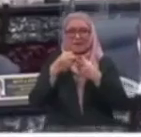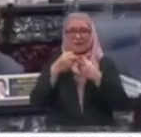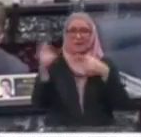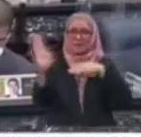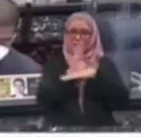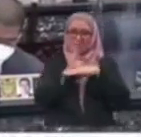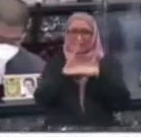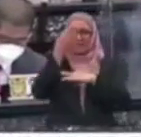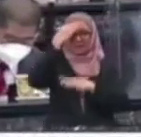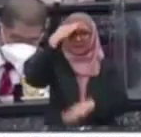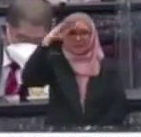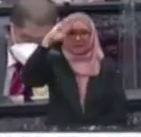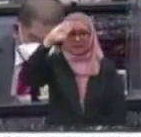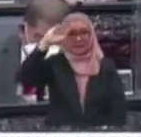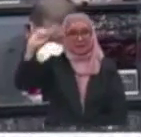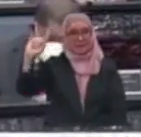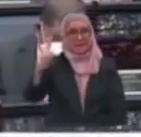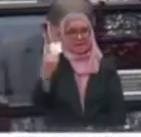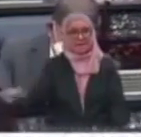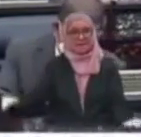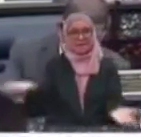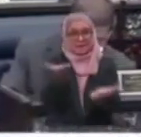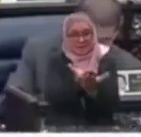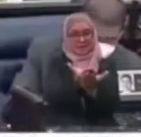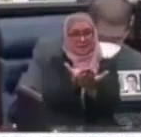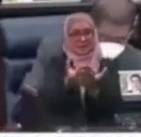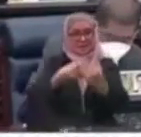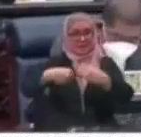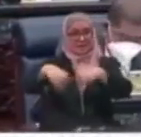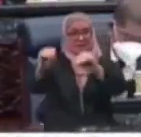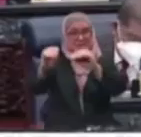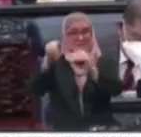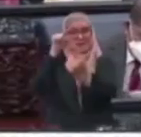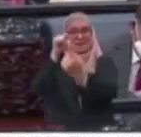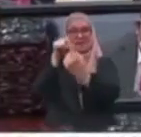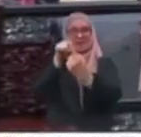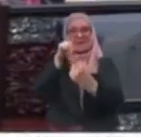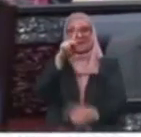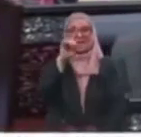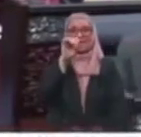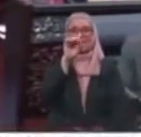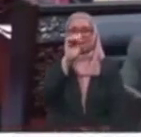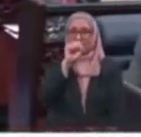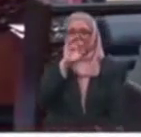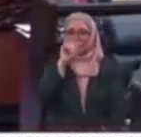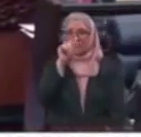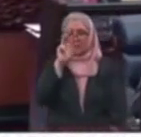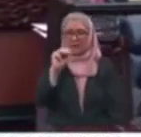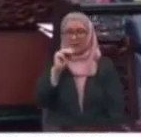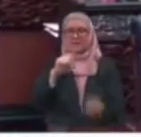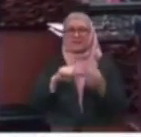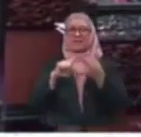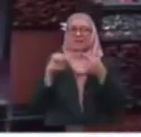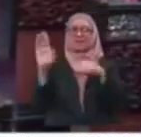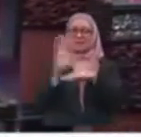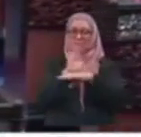Putra hanya ditawarkan dan dijualkan kepada konsorsium syari'at atau individu Bumiputera